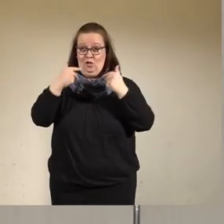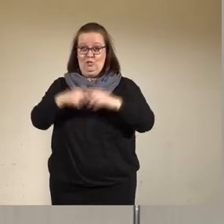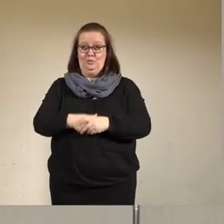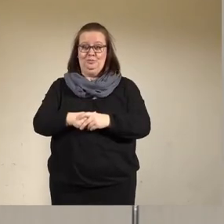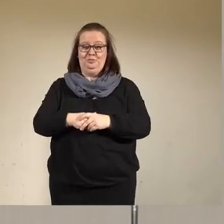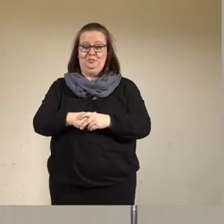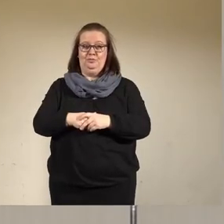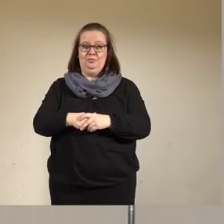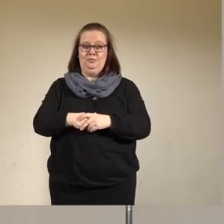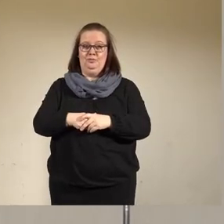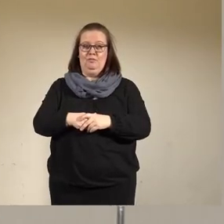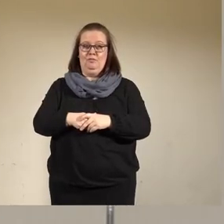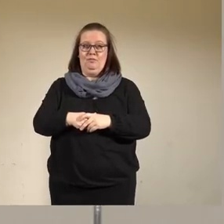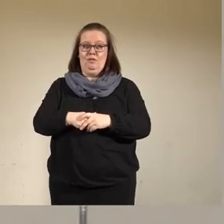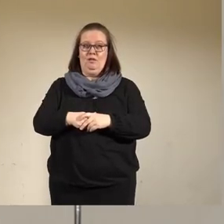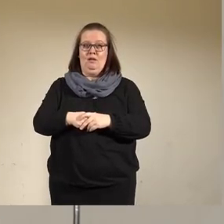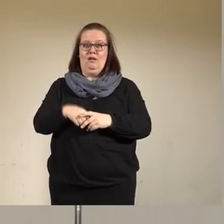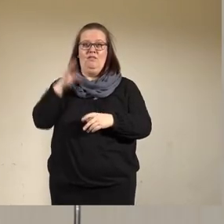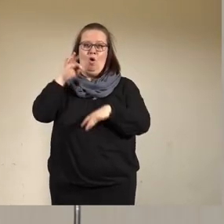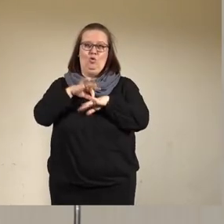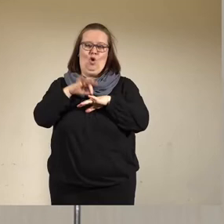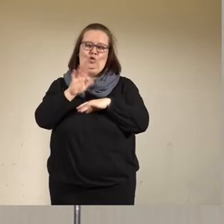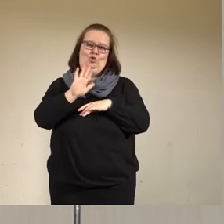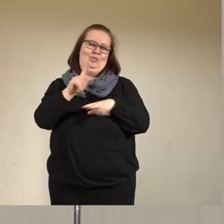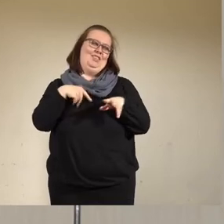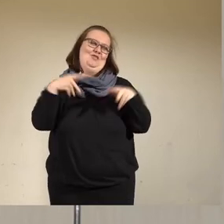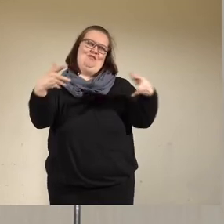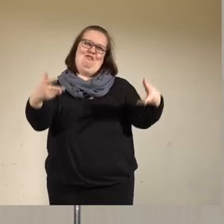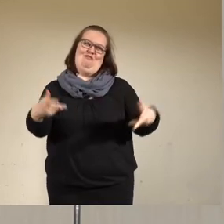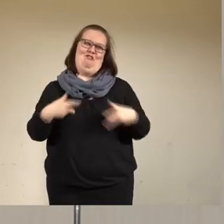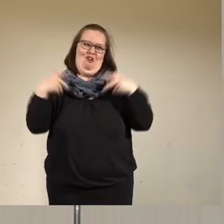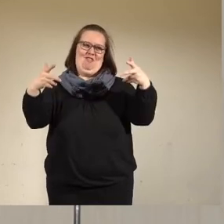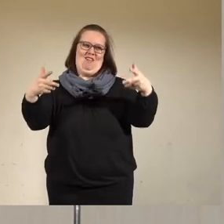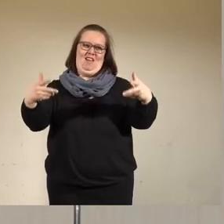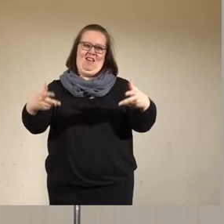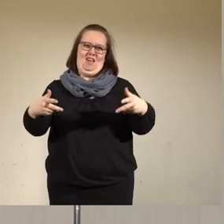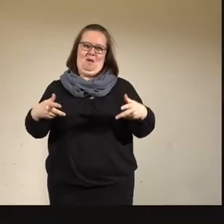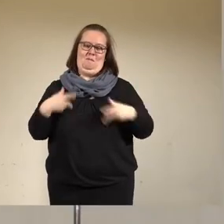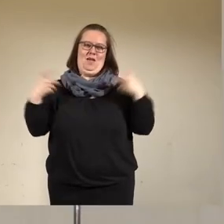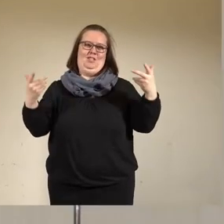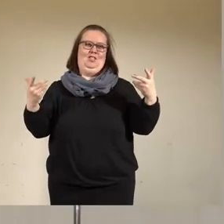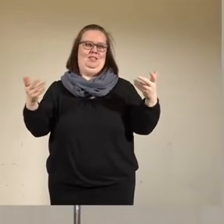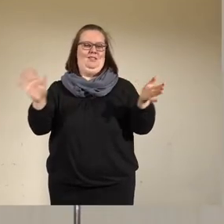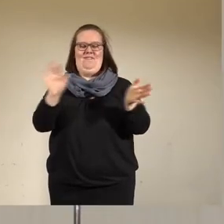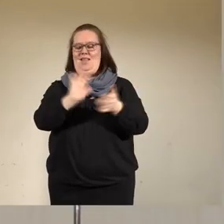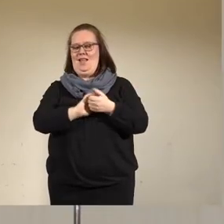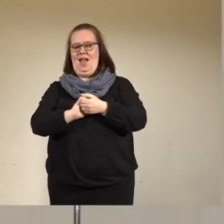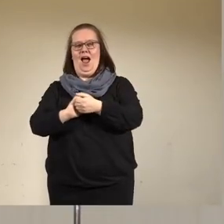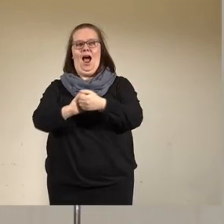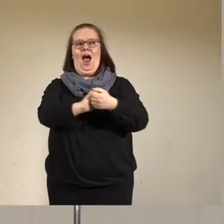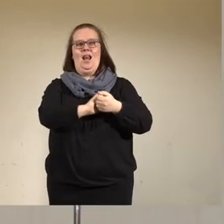zuschauen. Frau Dr. Schöps, ich freue mich, zu dieser Allianz der